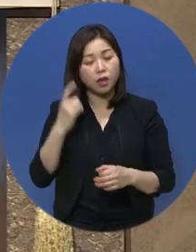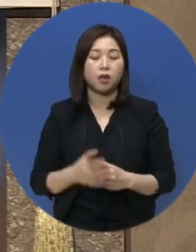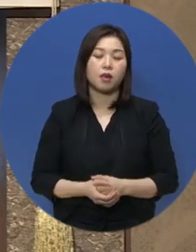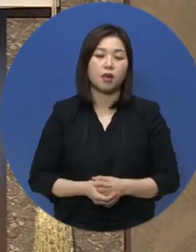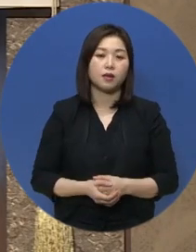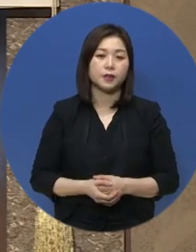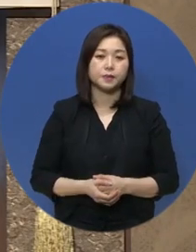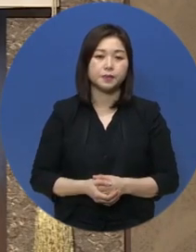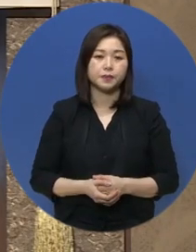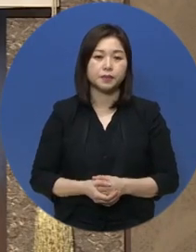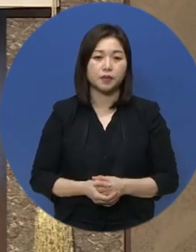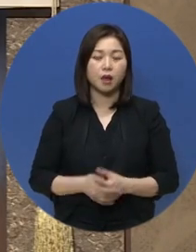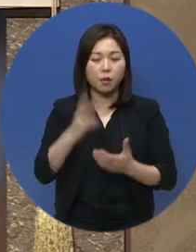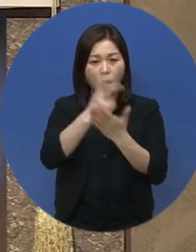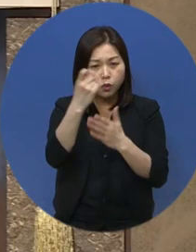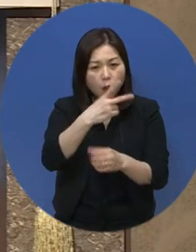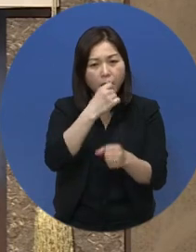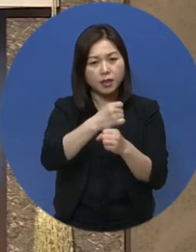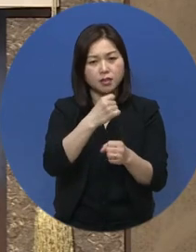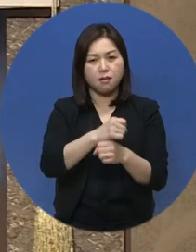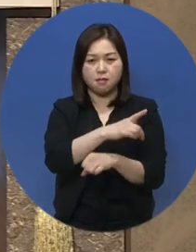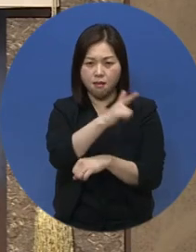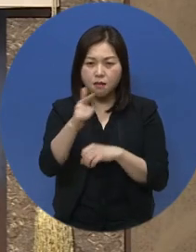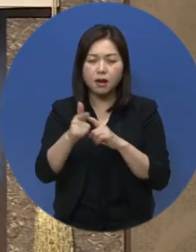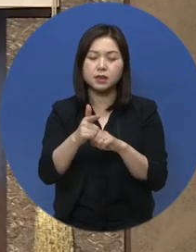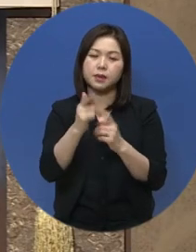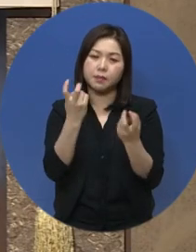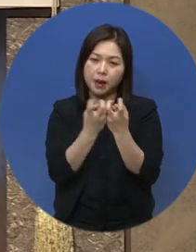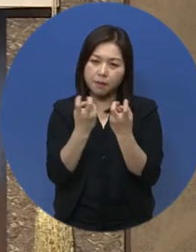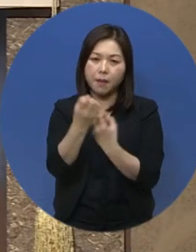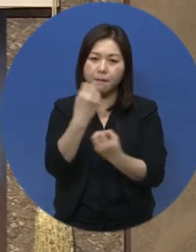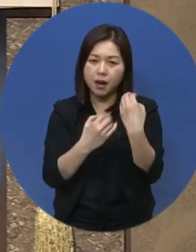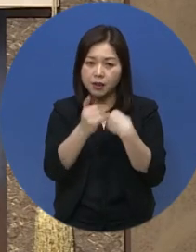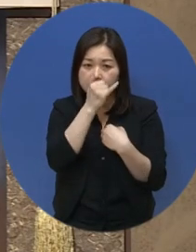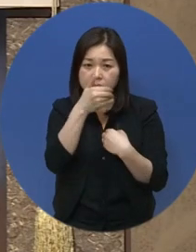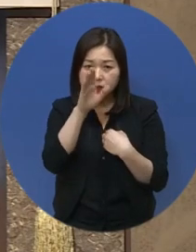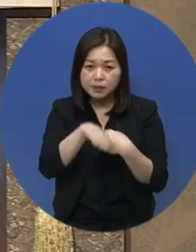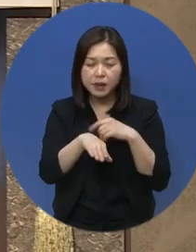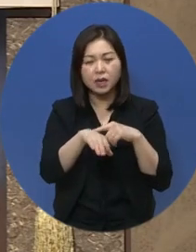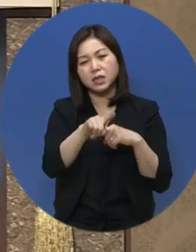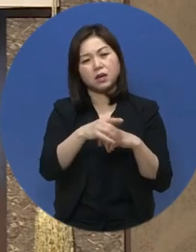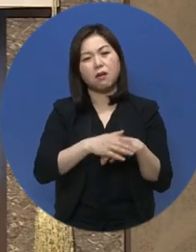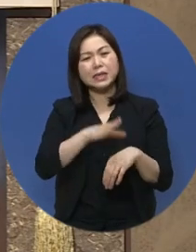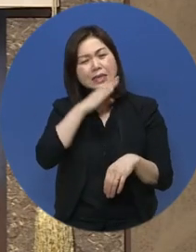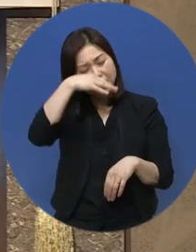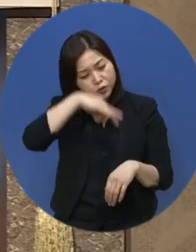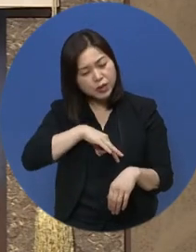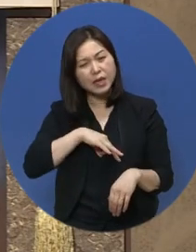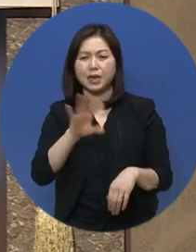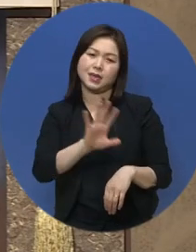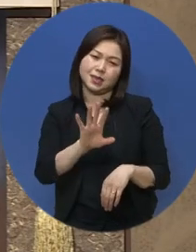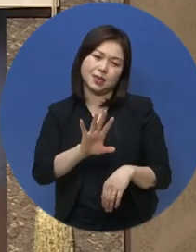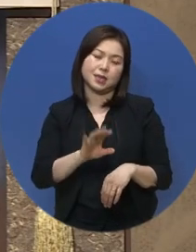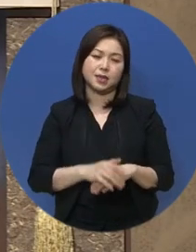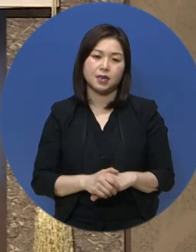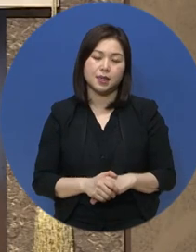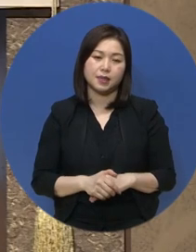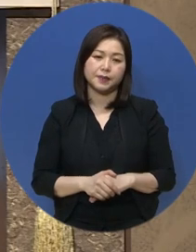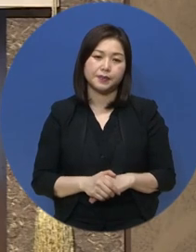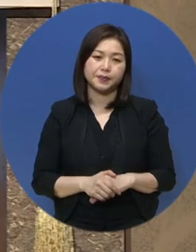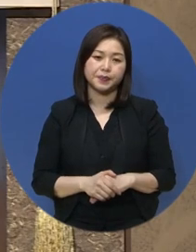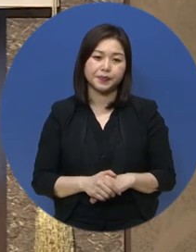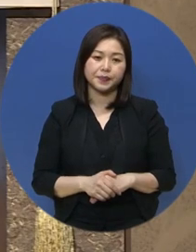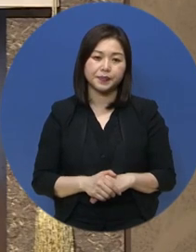뭐 법을 또 만들어야 된다 여러 가지 방법을 얘기하지만 그거는 피상적인 방법이라고 저는 생각이 들고요. 가장 중요한